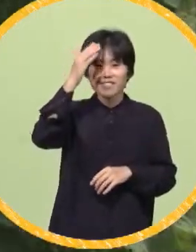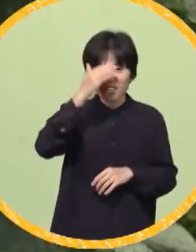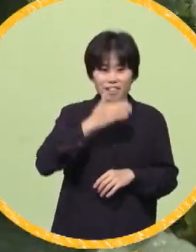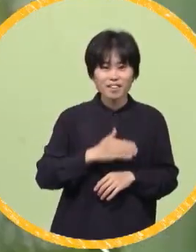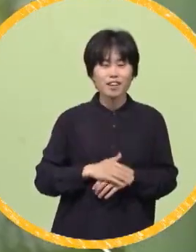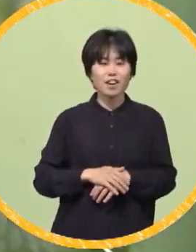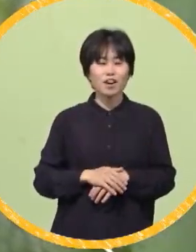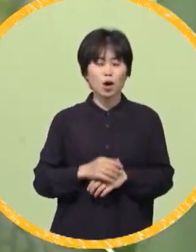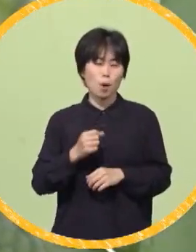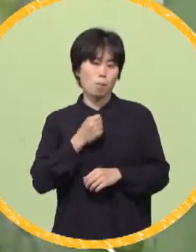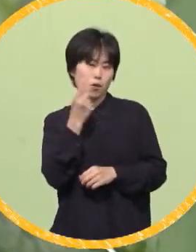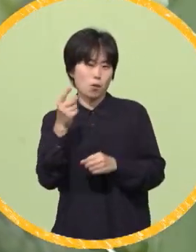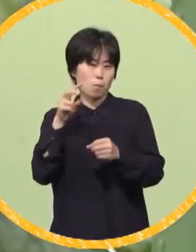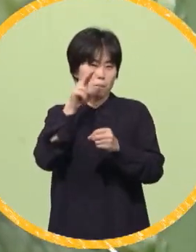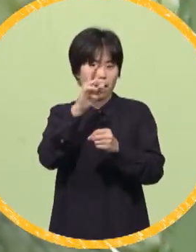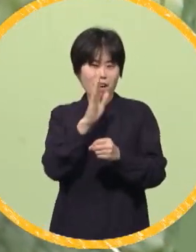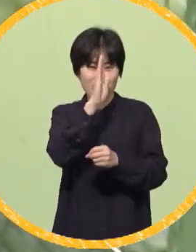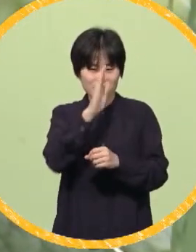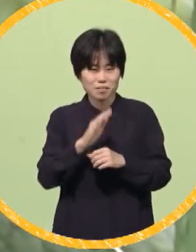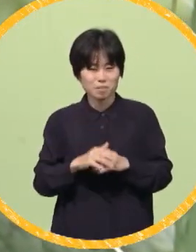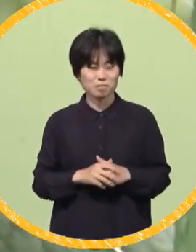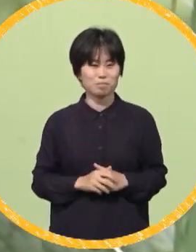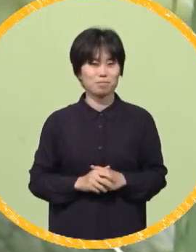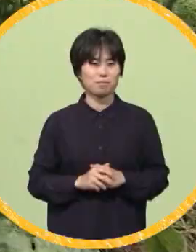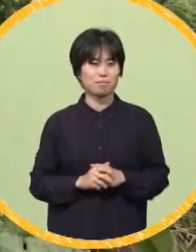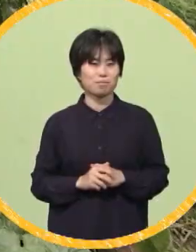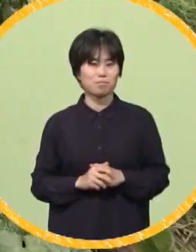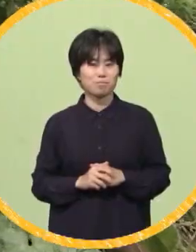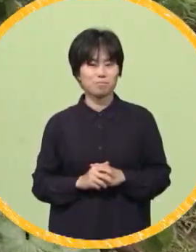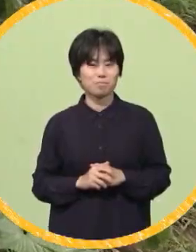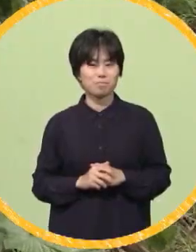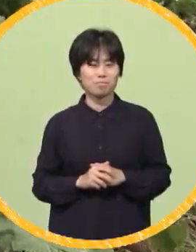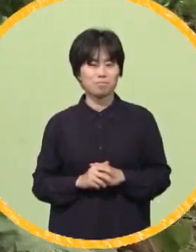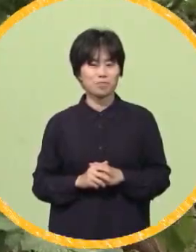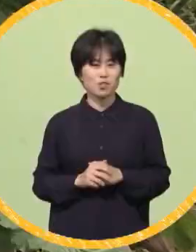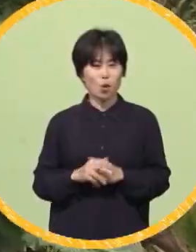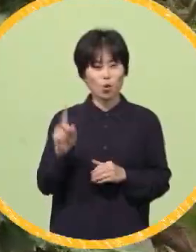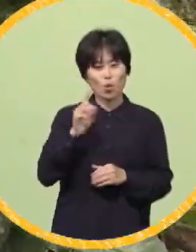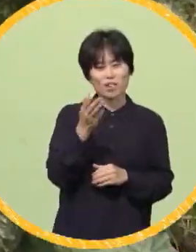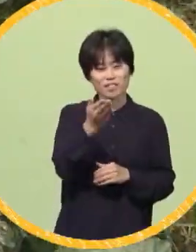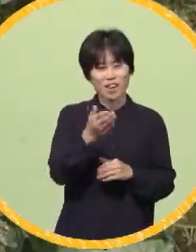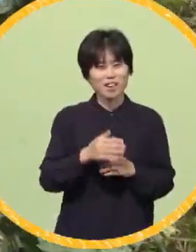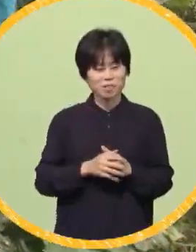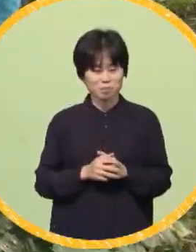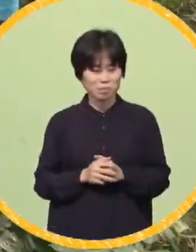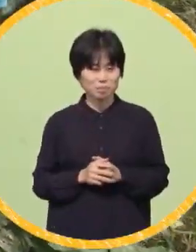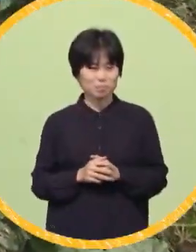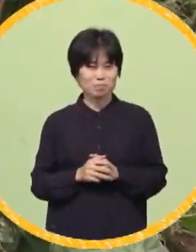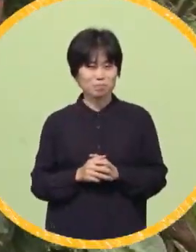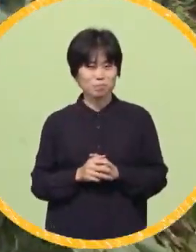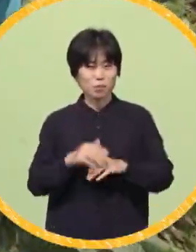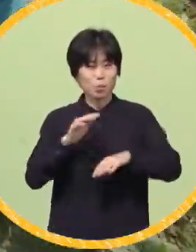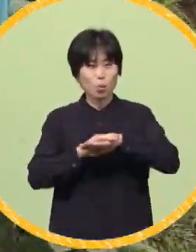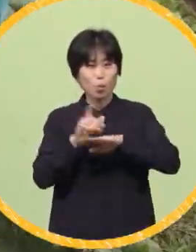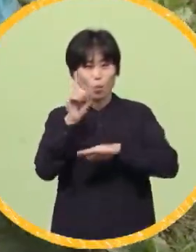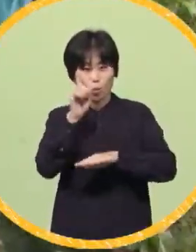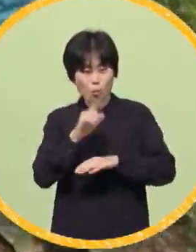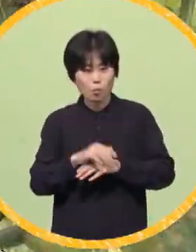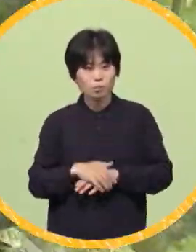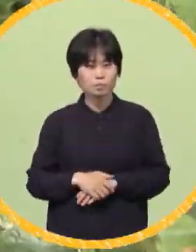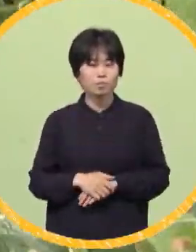なんか1個、もう1個取ってもらっていいですか？ すごい。 1個取りますか？ 一個取りますか？ いいですか？どうやってやったらいいんです